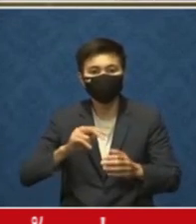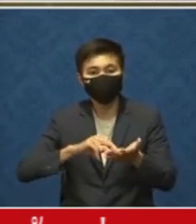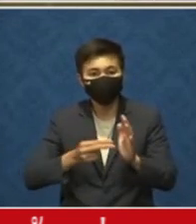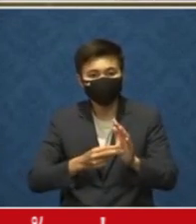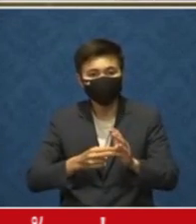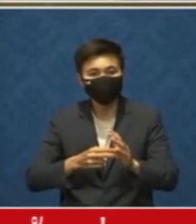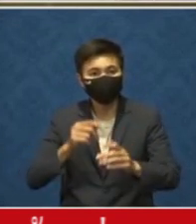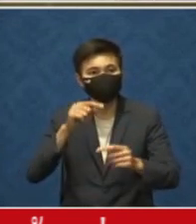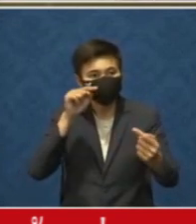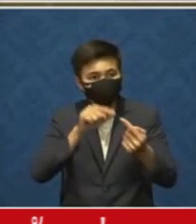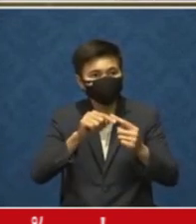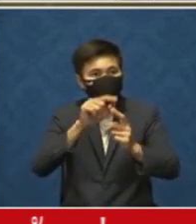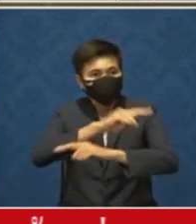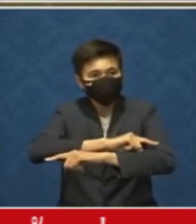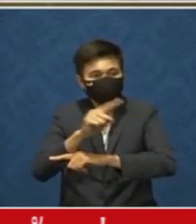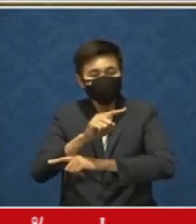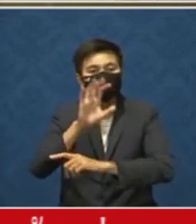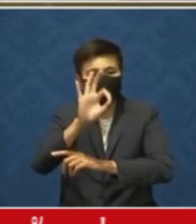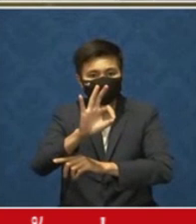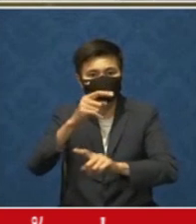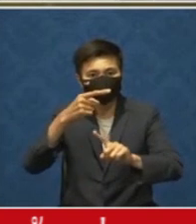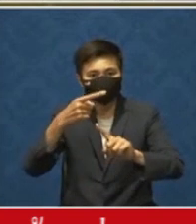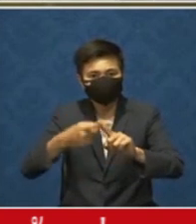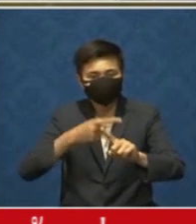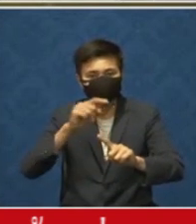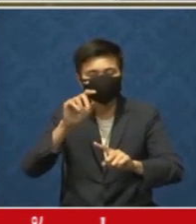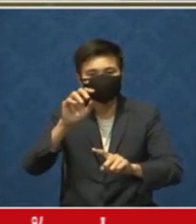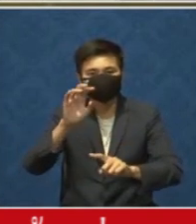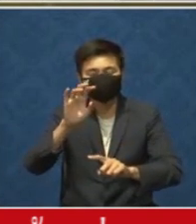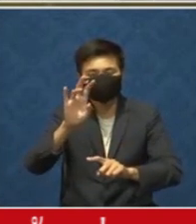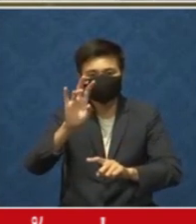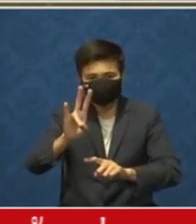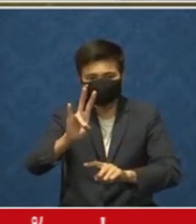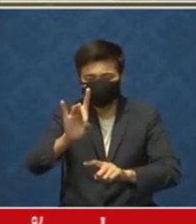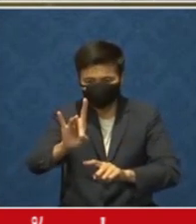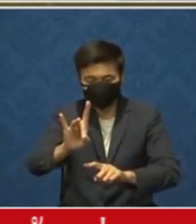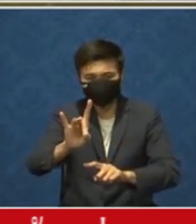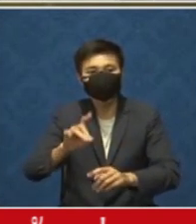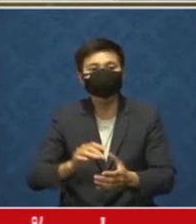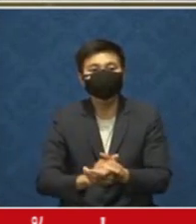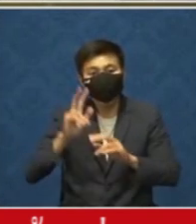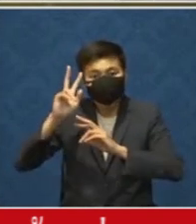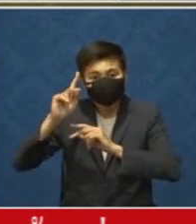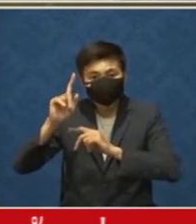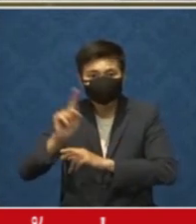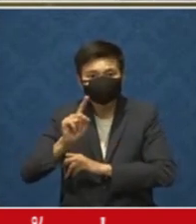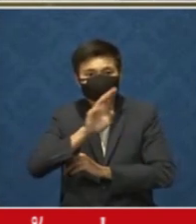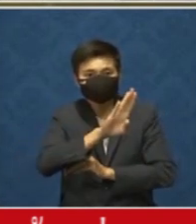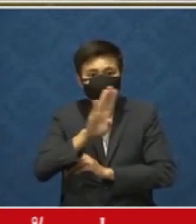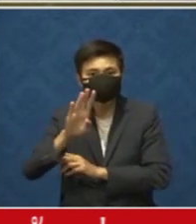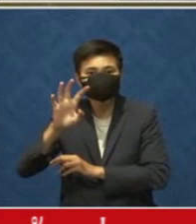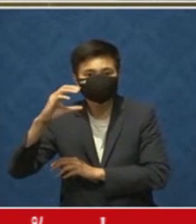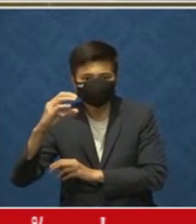2565ที่มานะครับจากข่าวใน BBC News ภาษาไทย